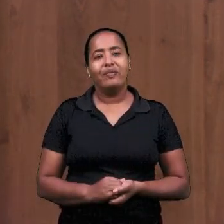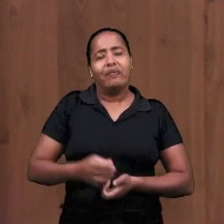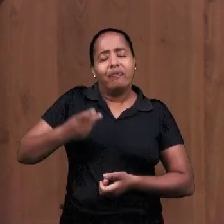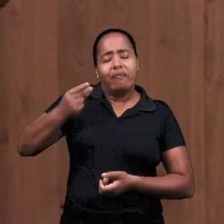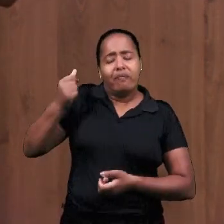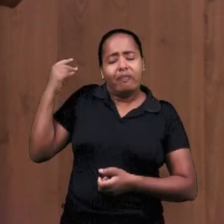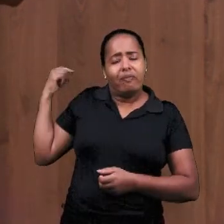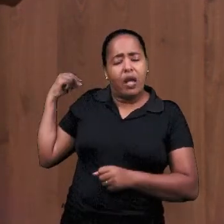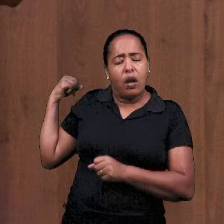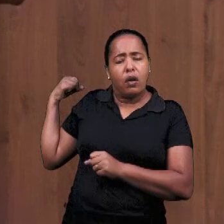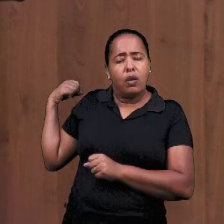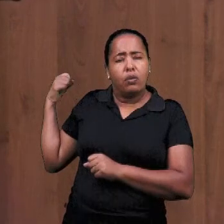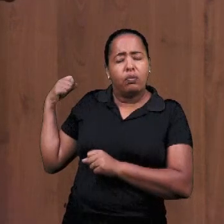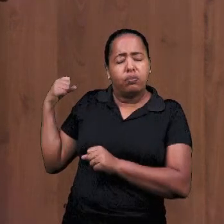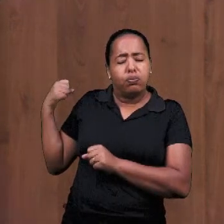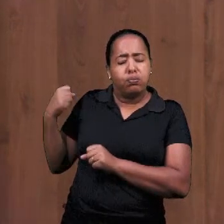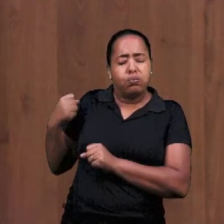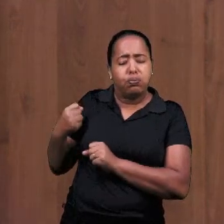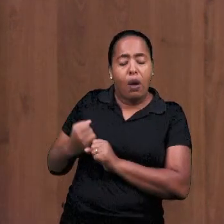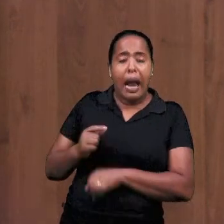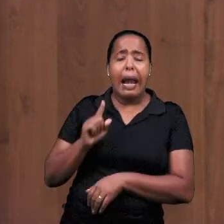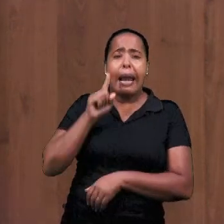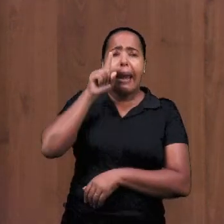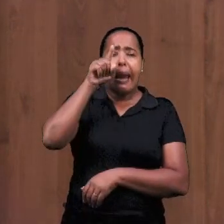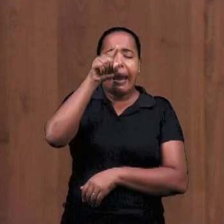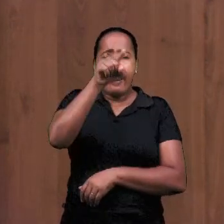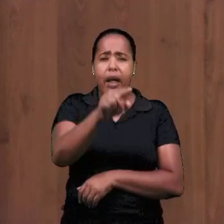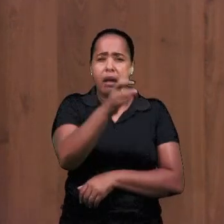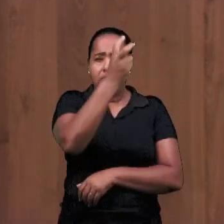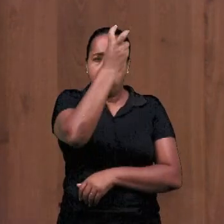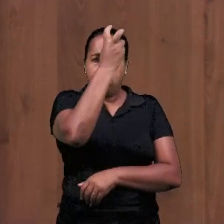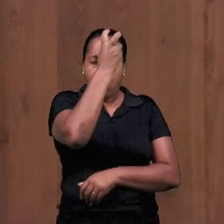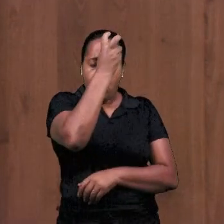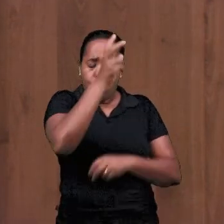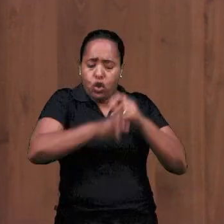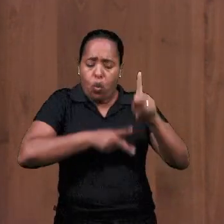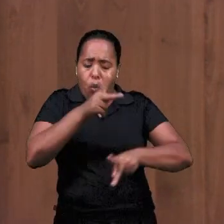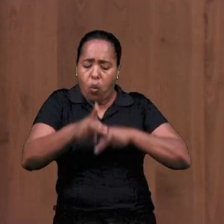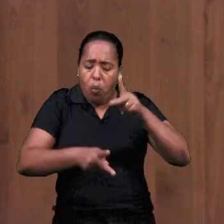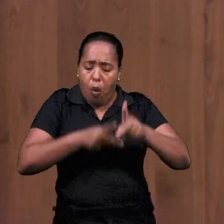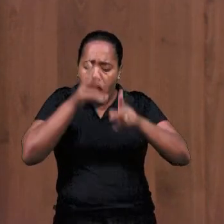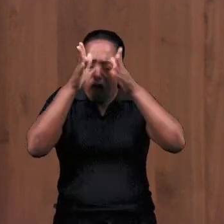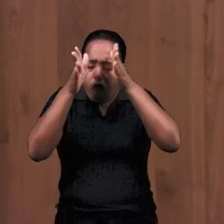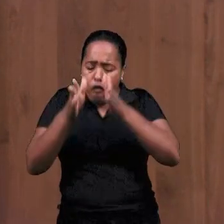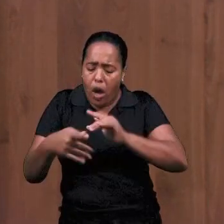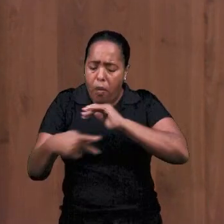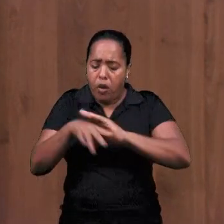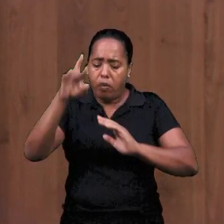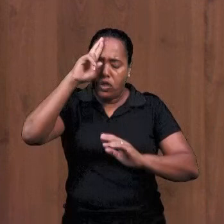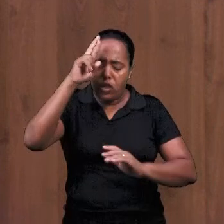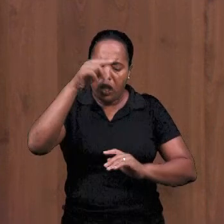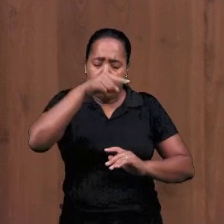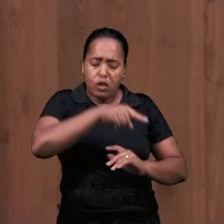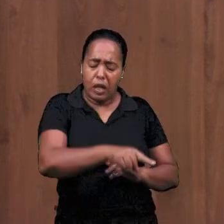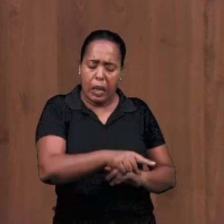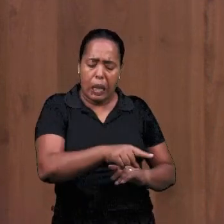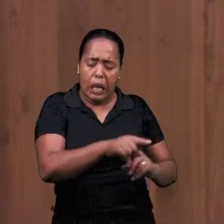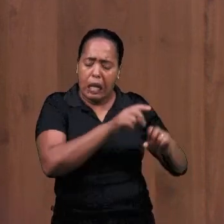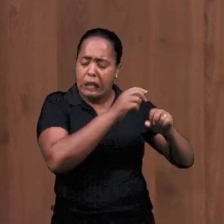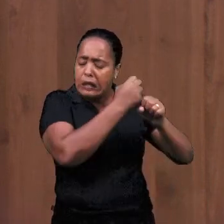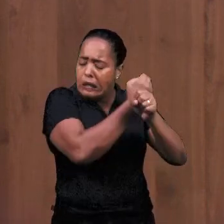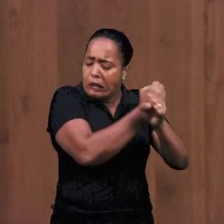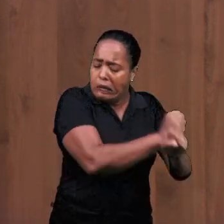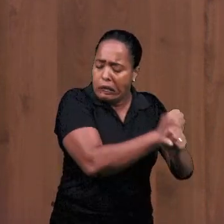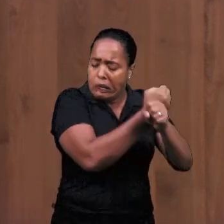Pendant beaucoup de temps, le peuple de Dieu a été esclave en Égypte pour Pharaon. Et ainsi, ils